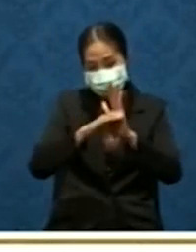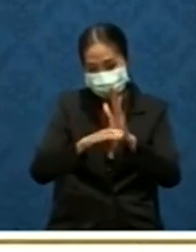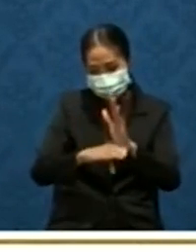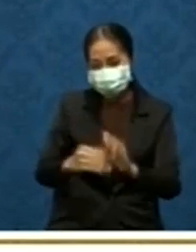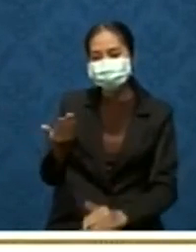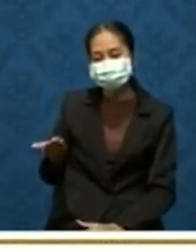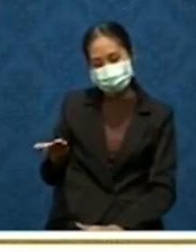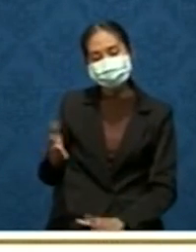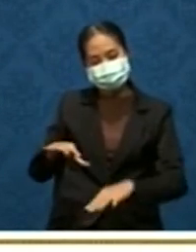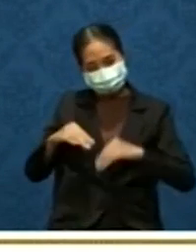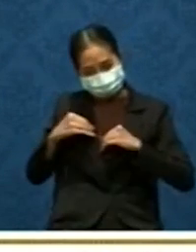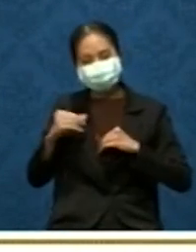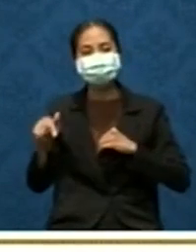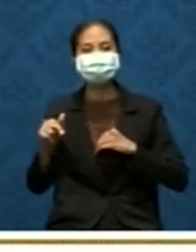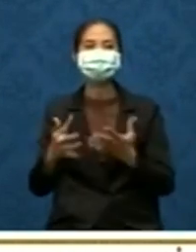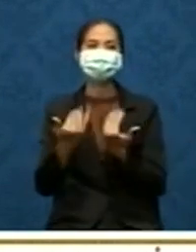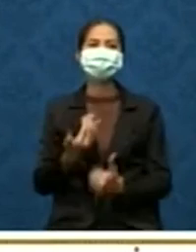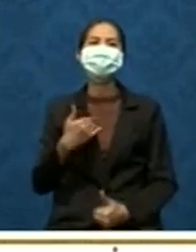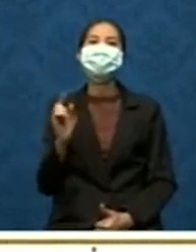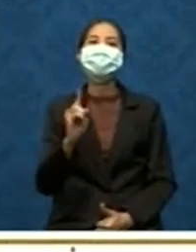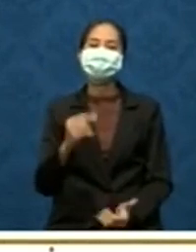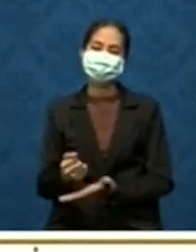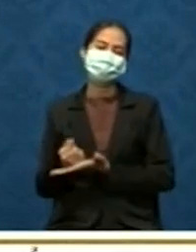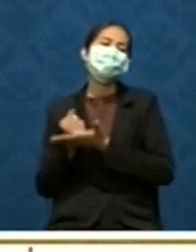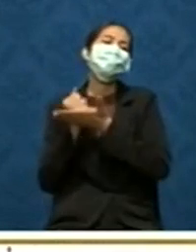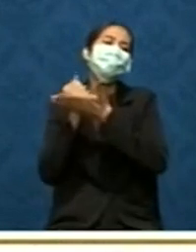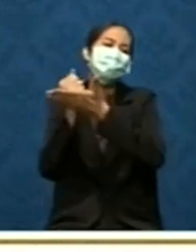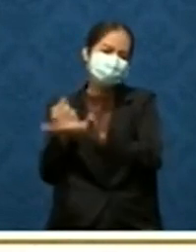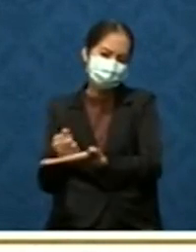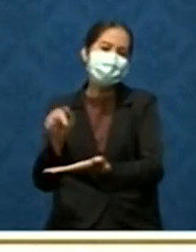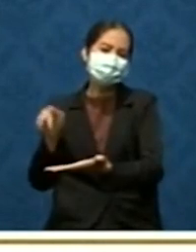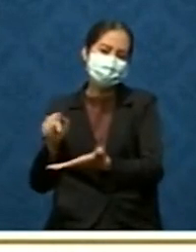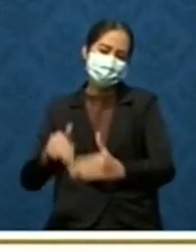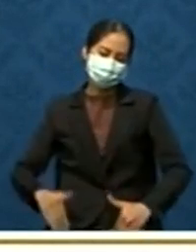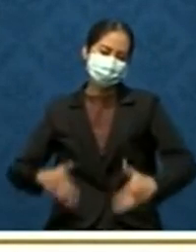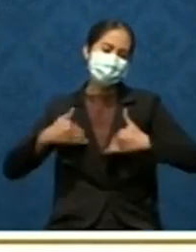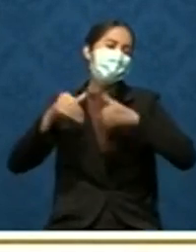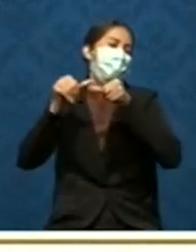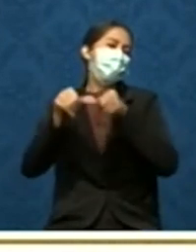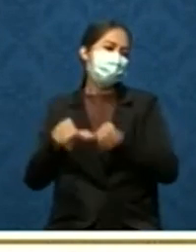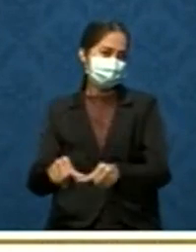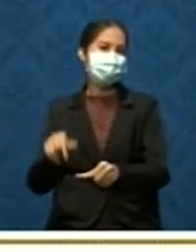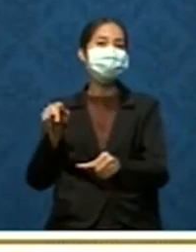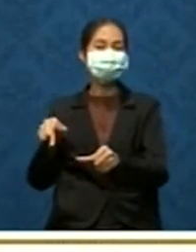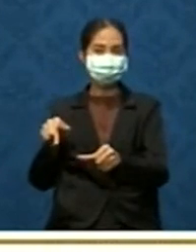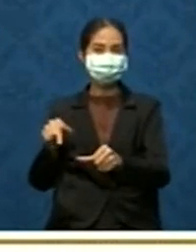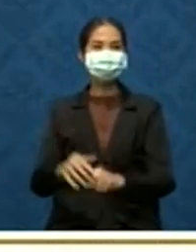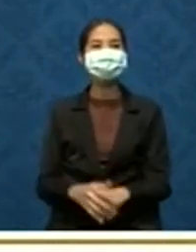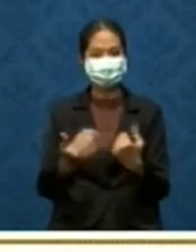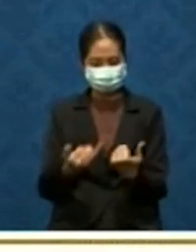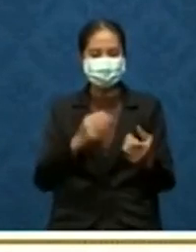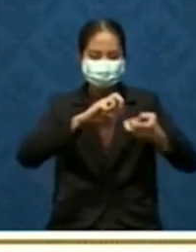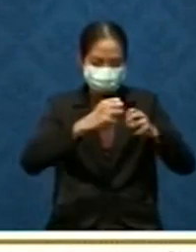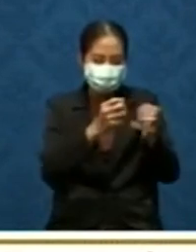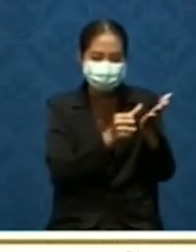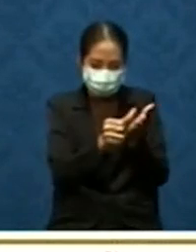นสิ่งที่น่ายินดีเพราะมันจะเป็นการยืดอายุหรือยืดชีวิตให้กับน้องๆตรงนั้นเพื่อเรามีเวลาในการแก้